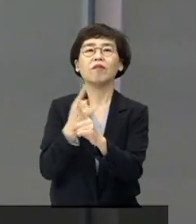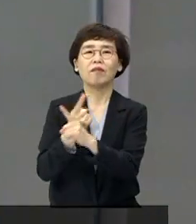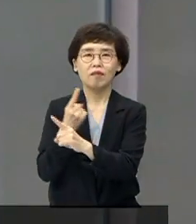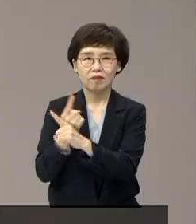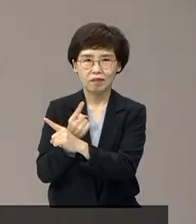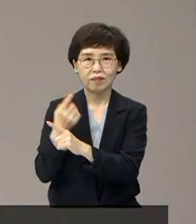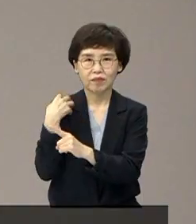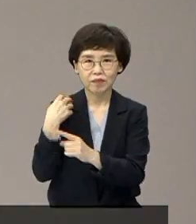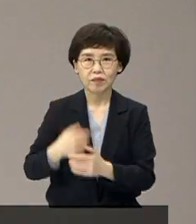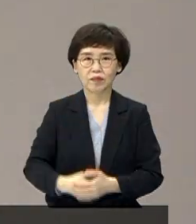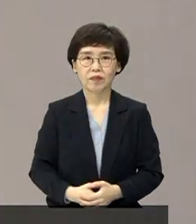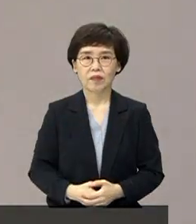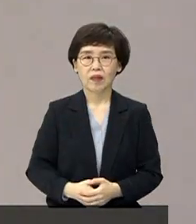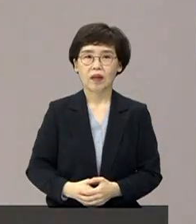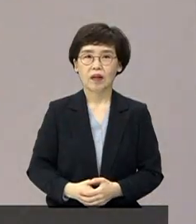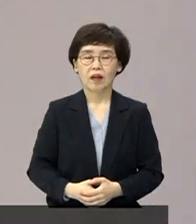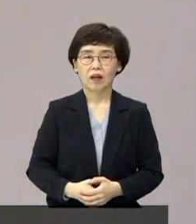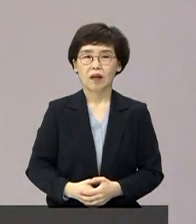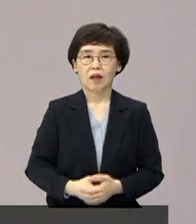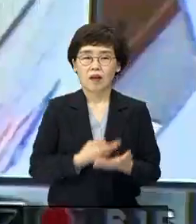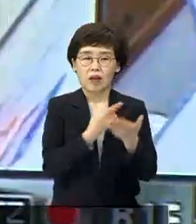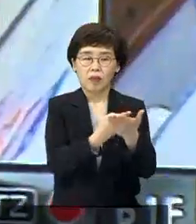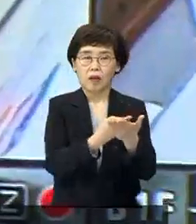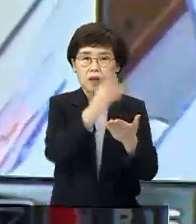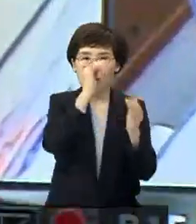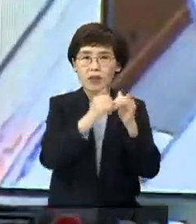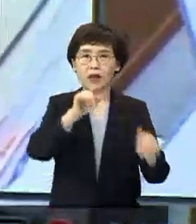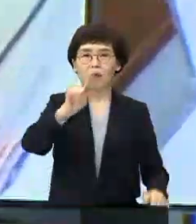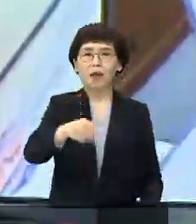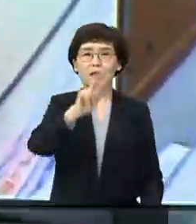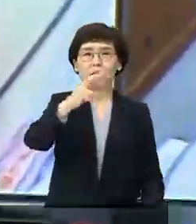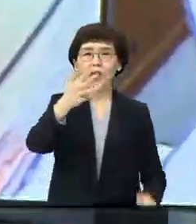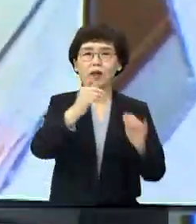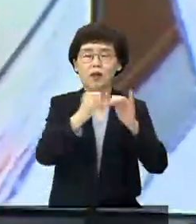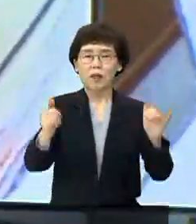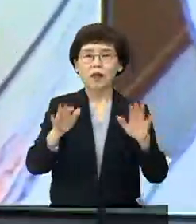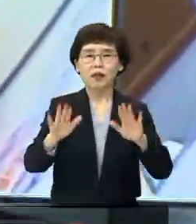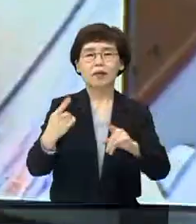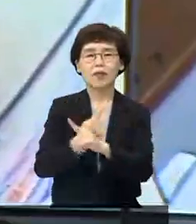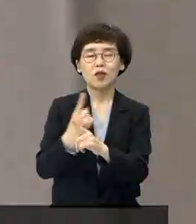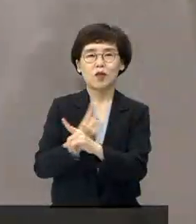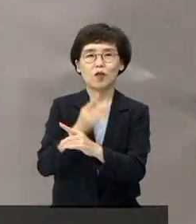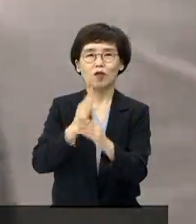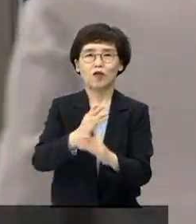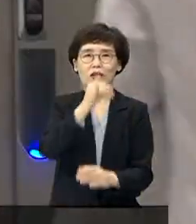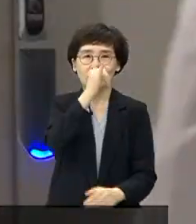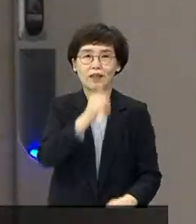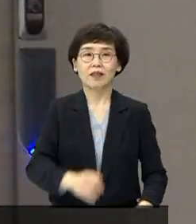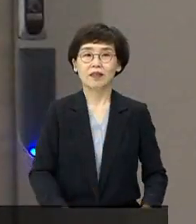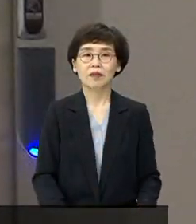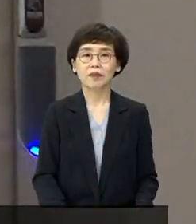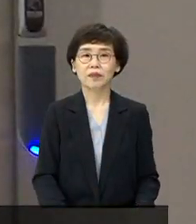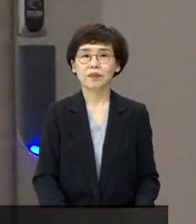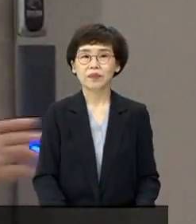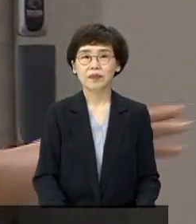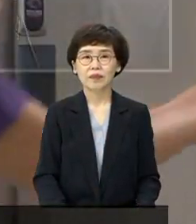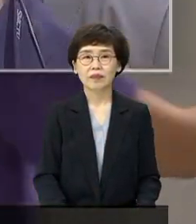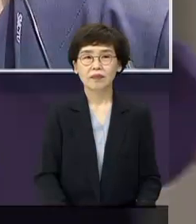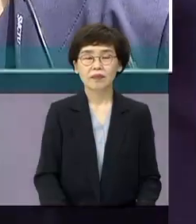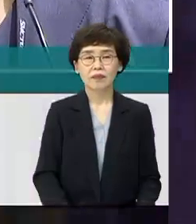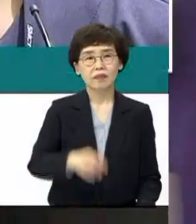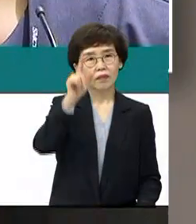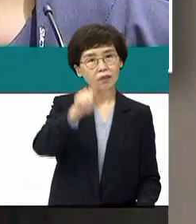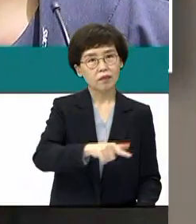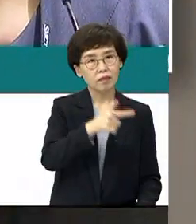왔습니다. 아직도 확진 환자 128명이 의료진의 도움 속에 투병 생활을 이어가고 있습니다. 네,